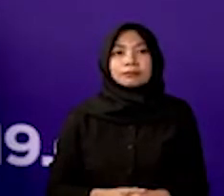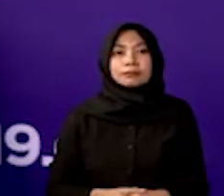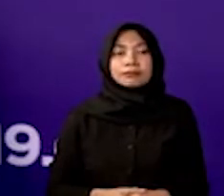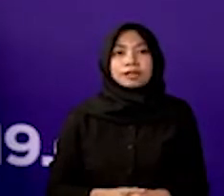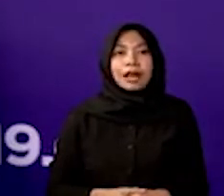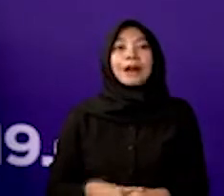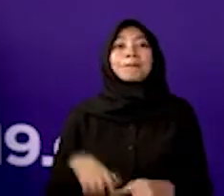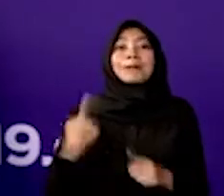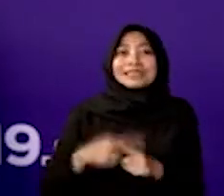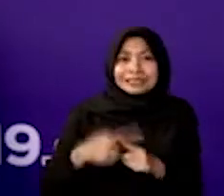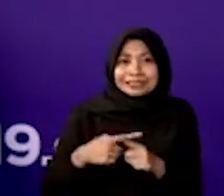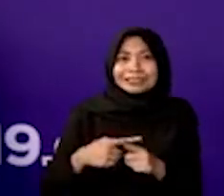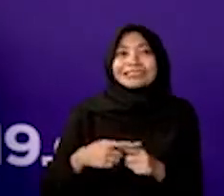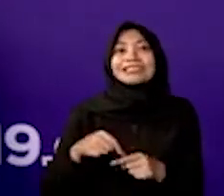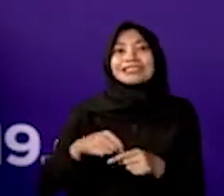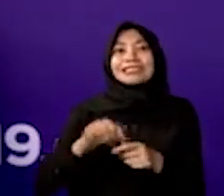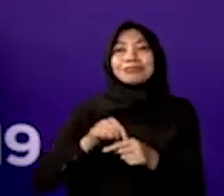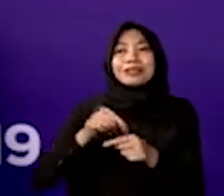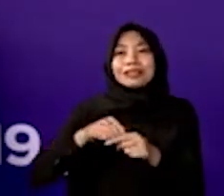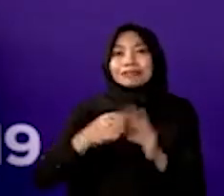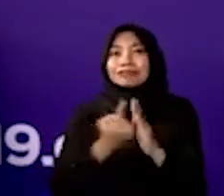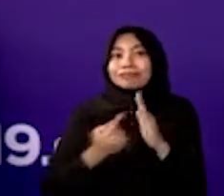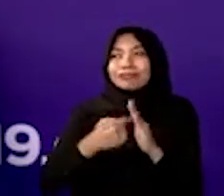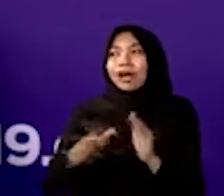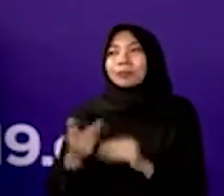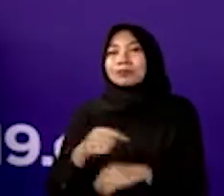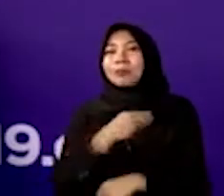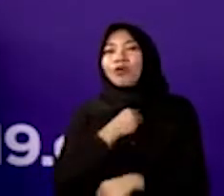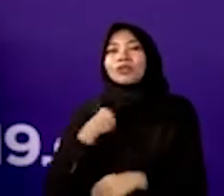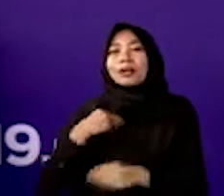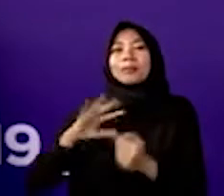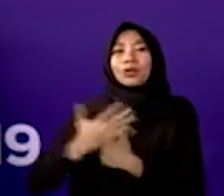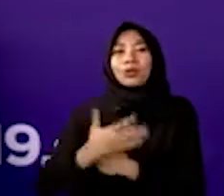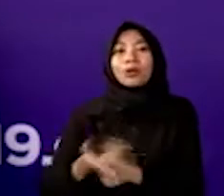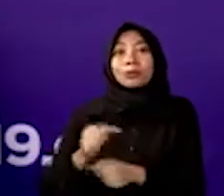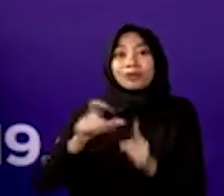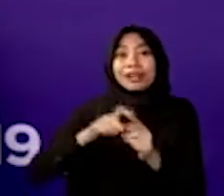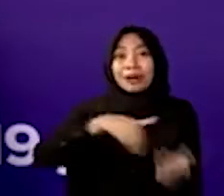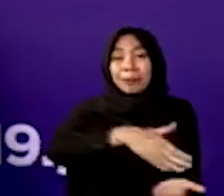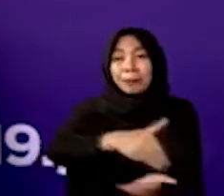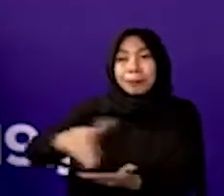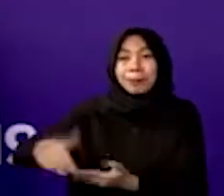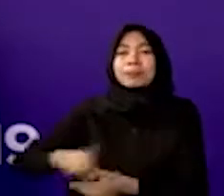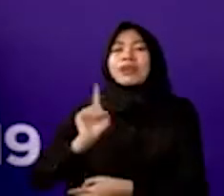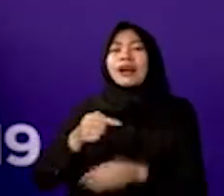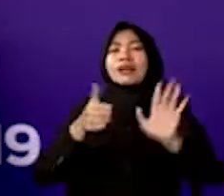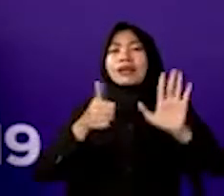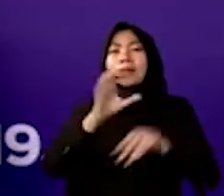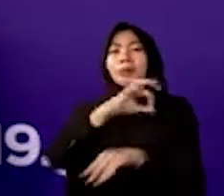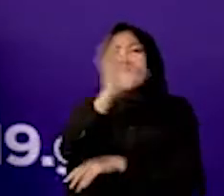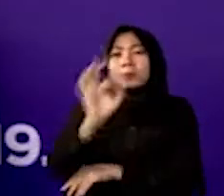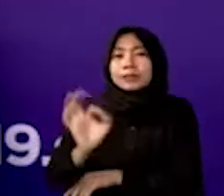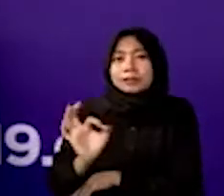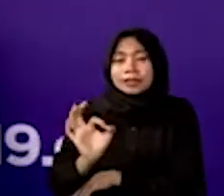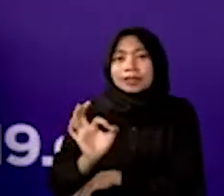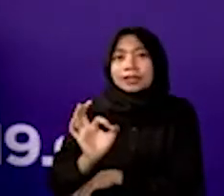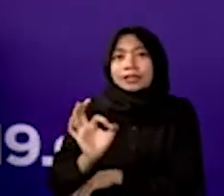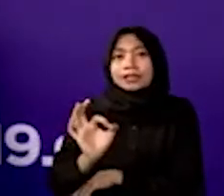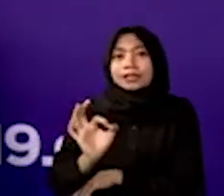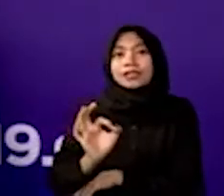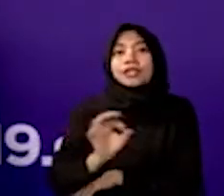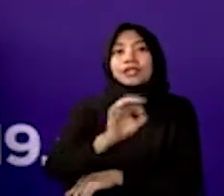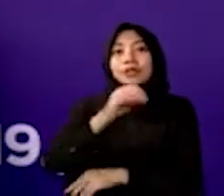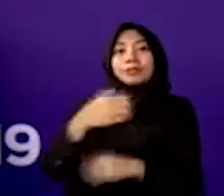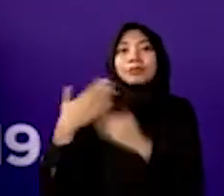melindungi para dokter karena data yang kami peroleh juga sekitar 60% angka